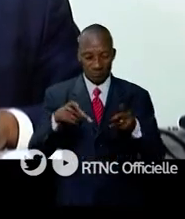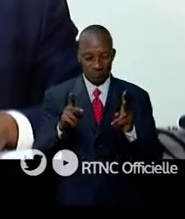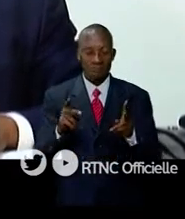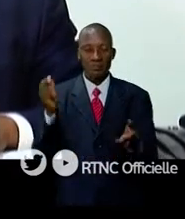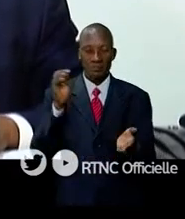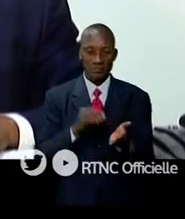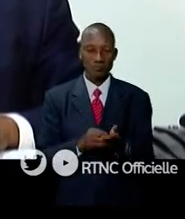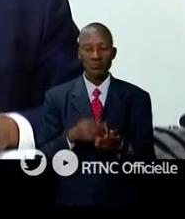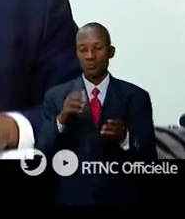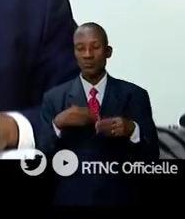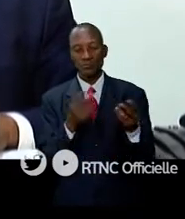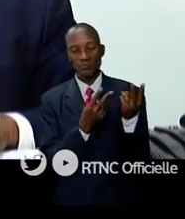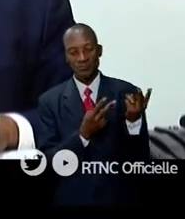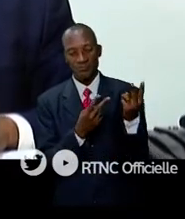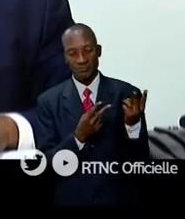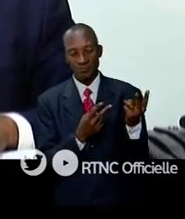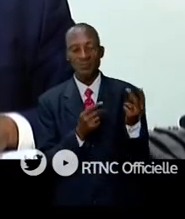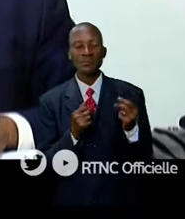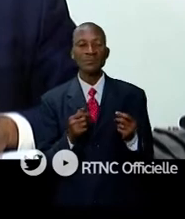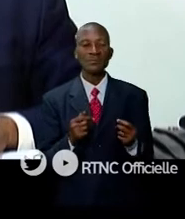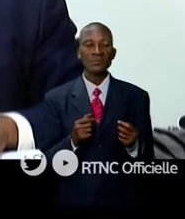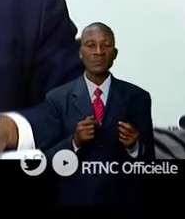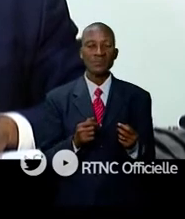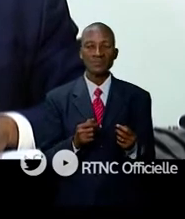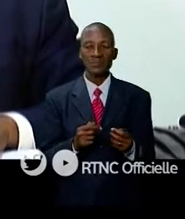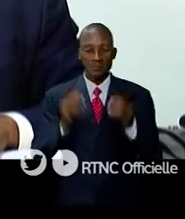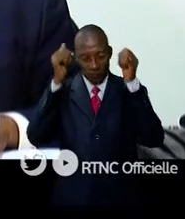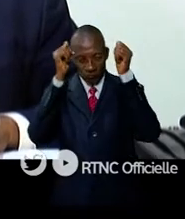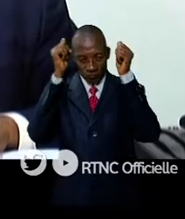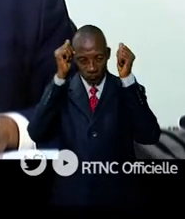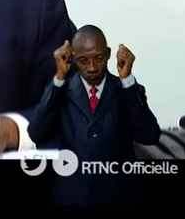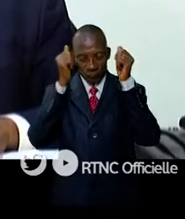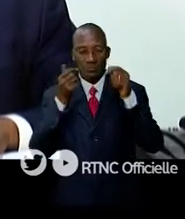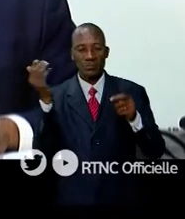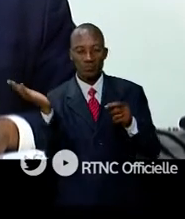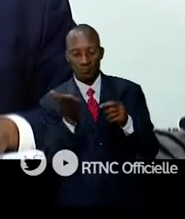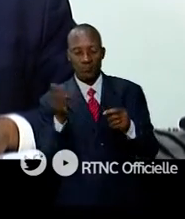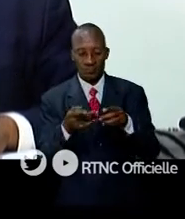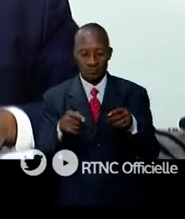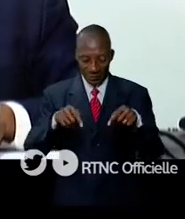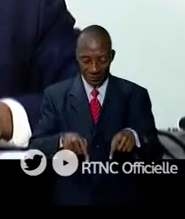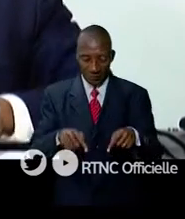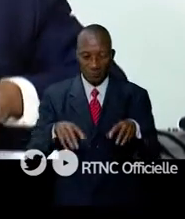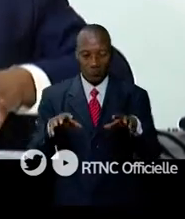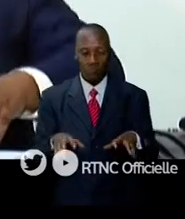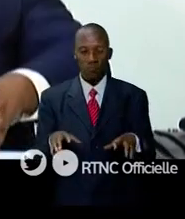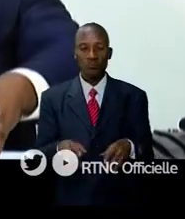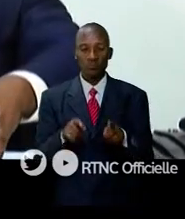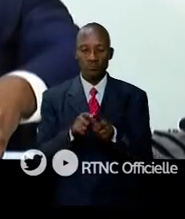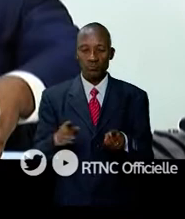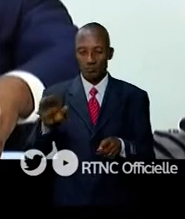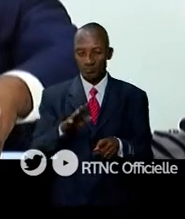de valoriser de manière maximale le bois produit en République démocratique du Congo, comme le font d'autres